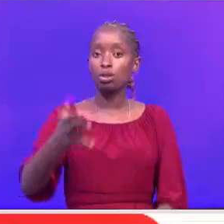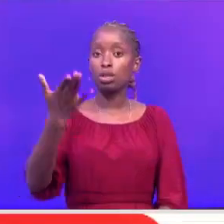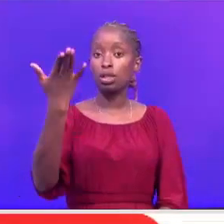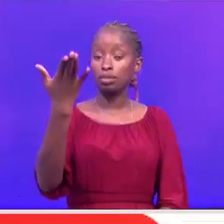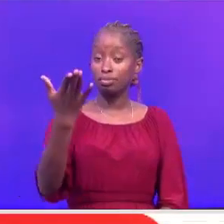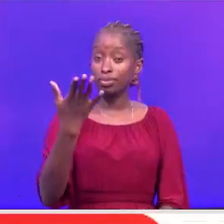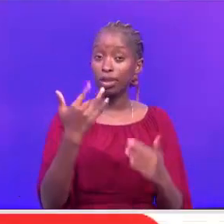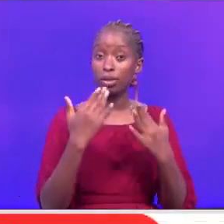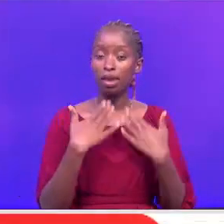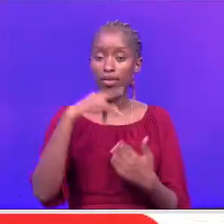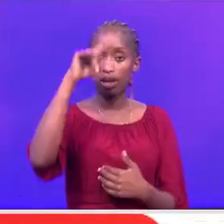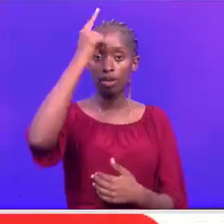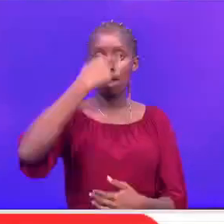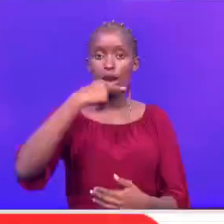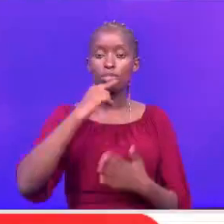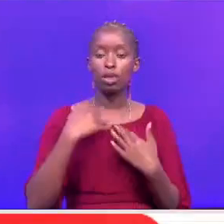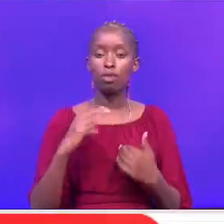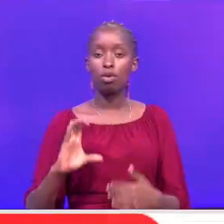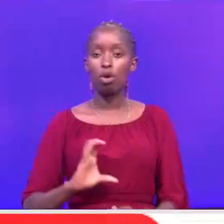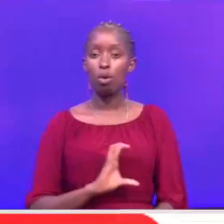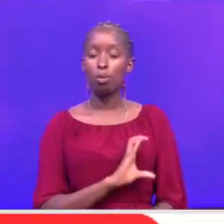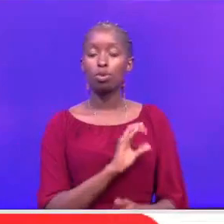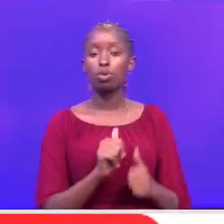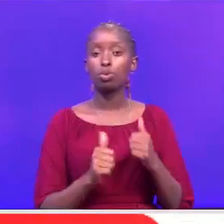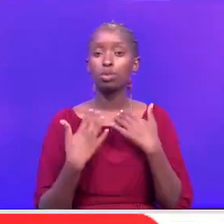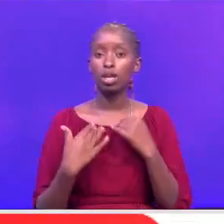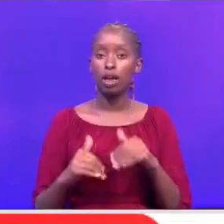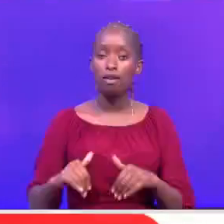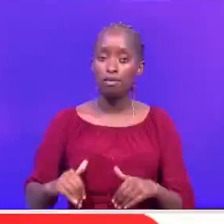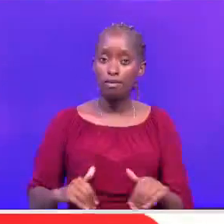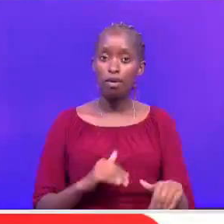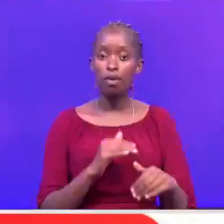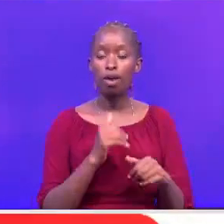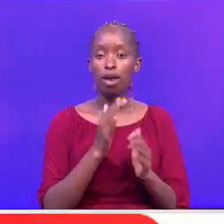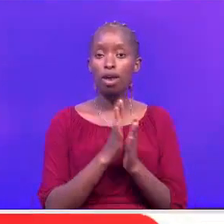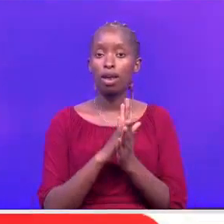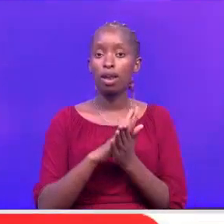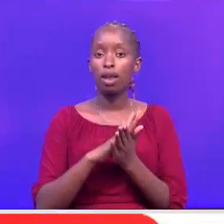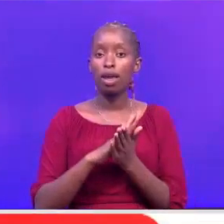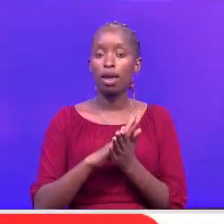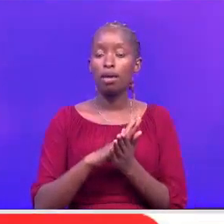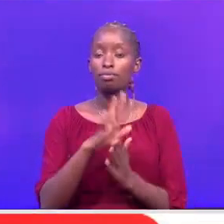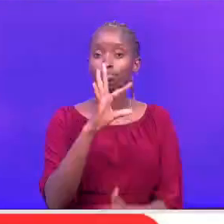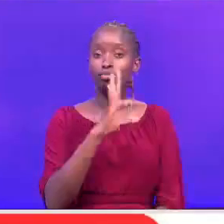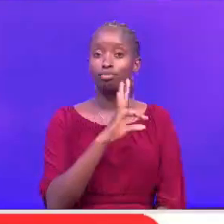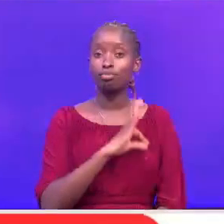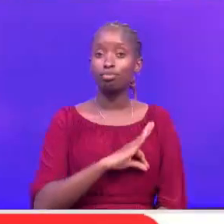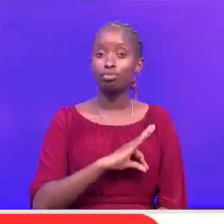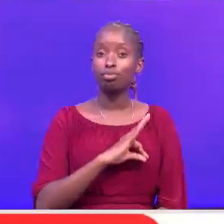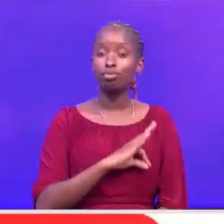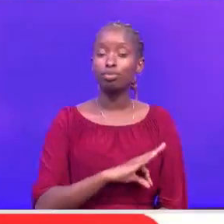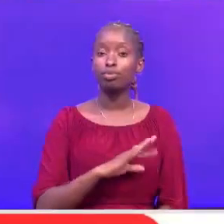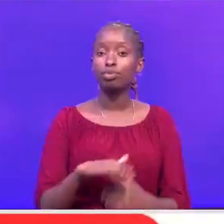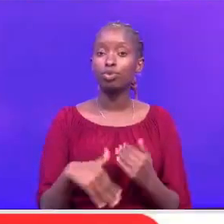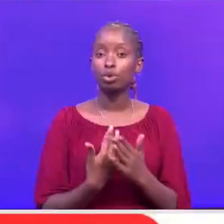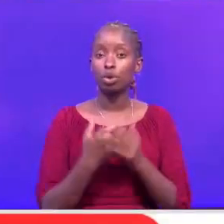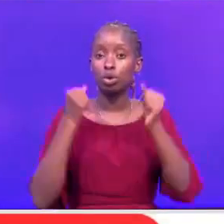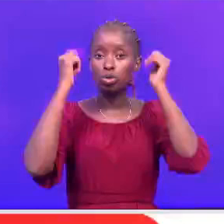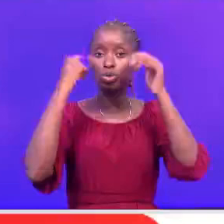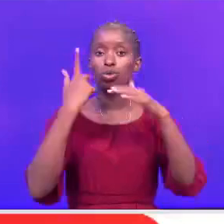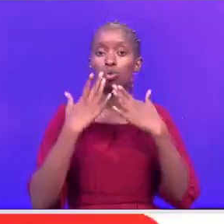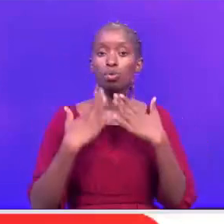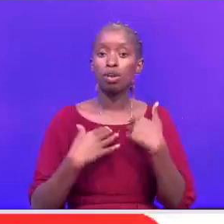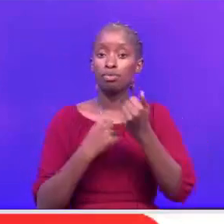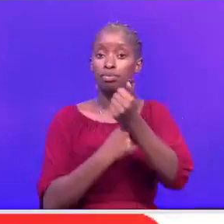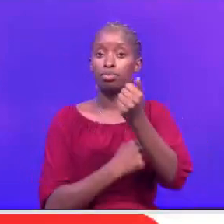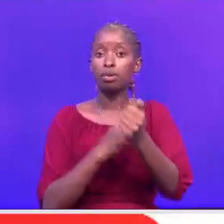itabuni kamati itakayofuatilia utendaji na ufaulu wa wanafunzi wote wanaofadhiliwa na CDF. Akizungumza